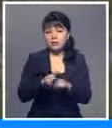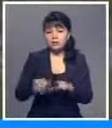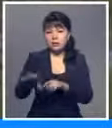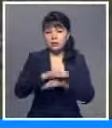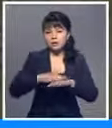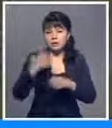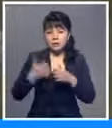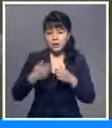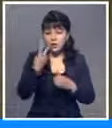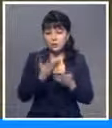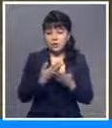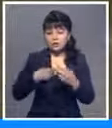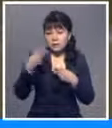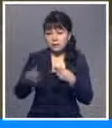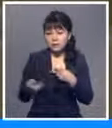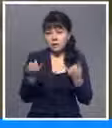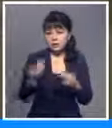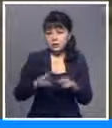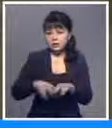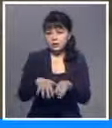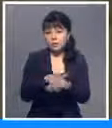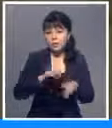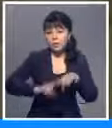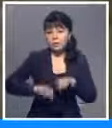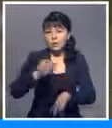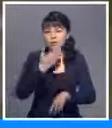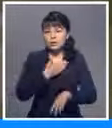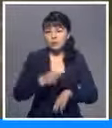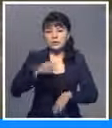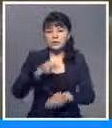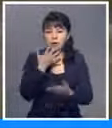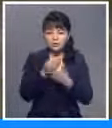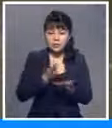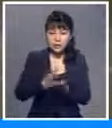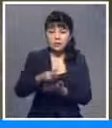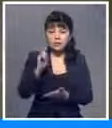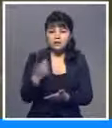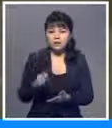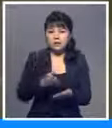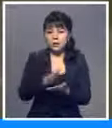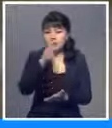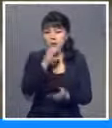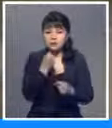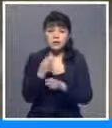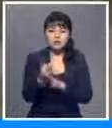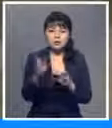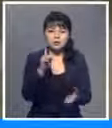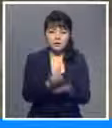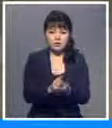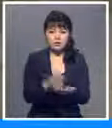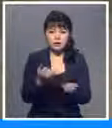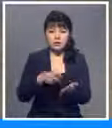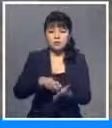бәрімізге ортақ. Сондықтан біз өз отанымыз үшін қиналмай, жауға қарсы аттануымыз керек.